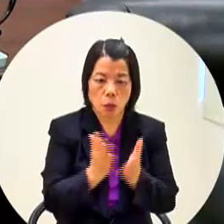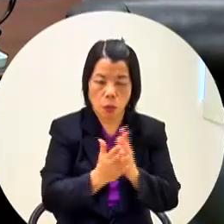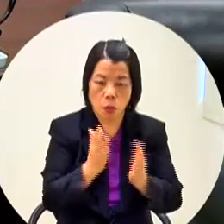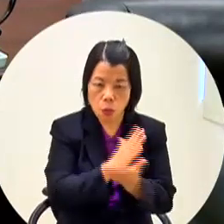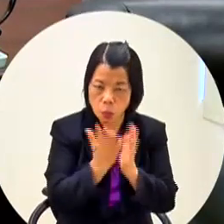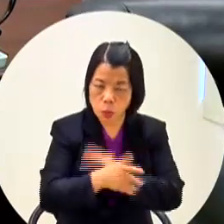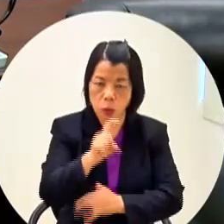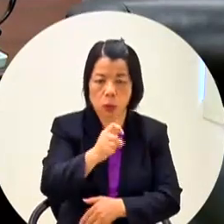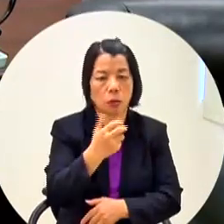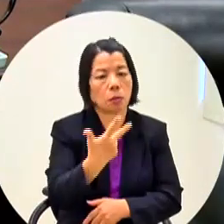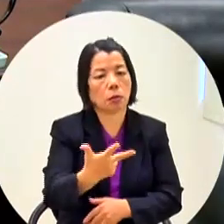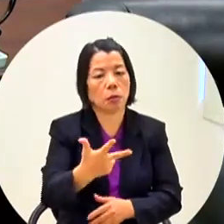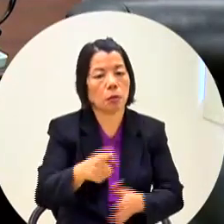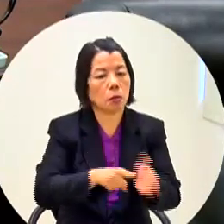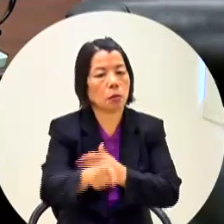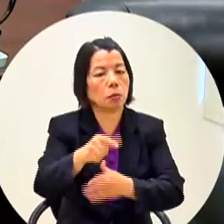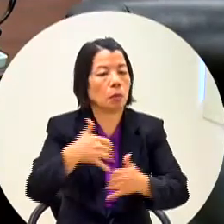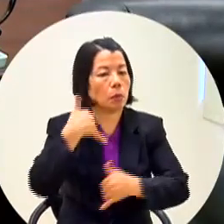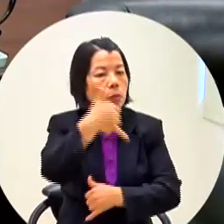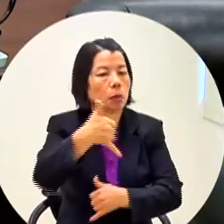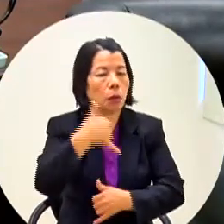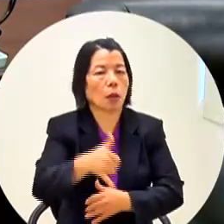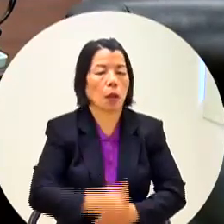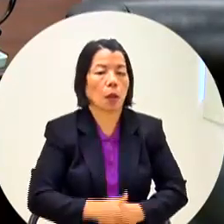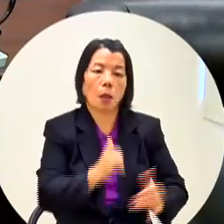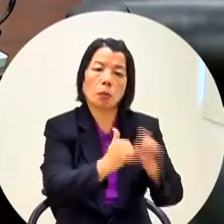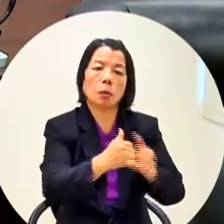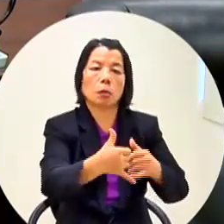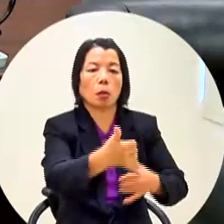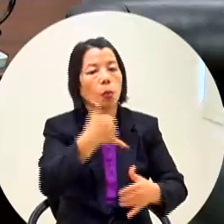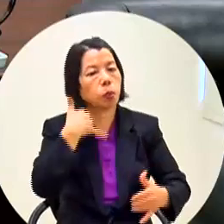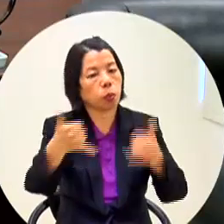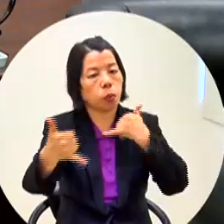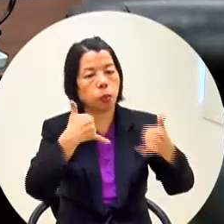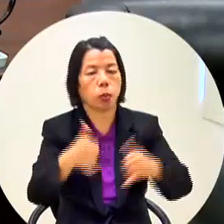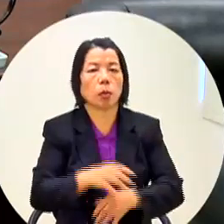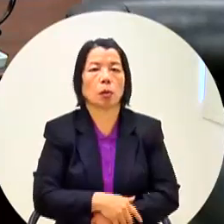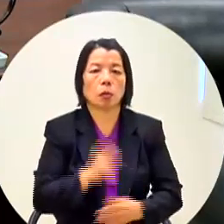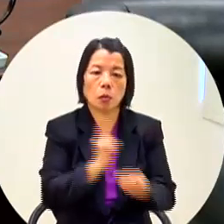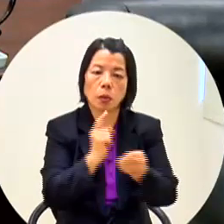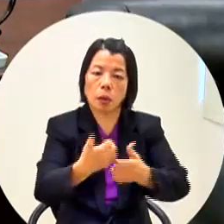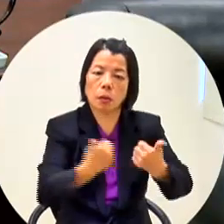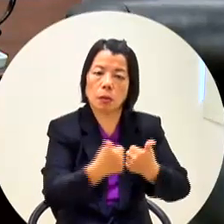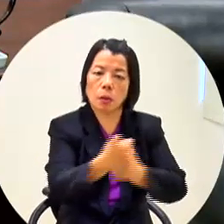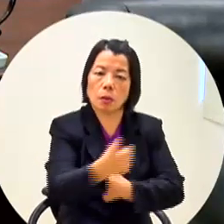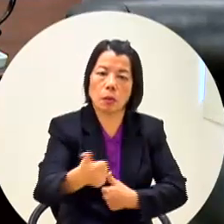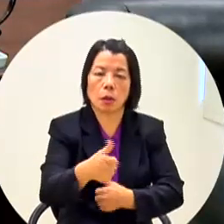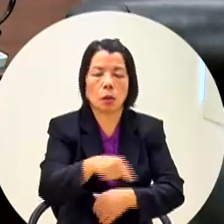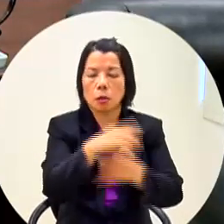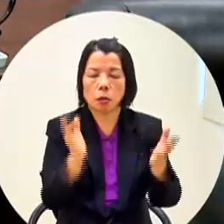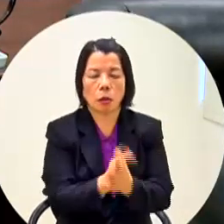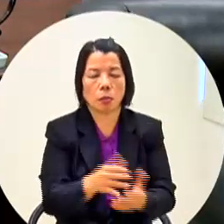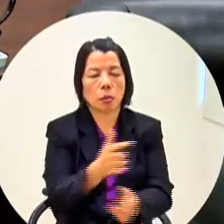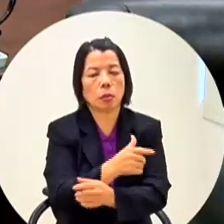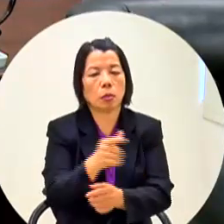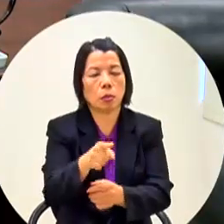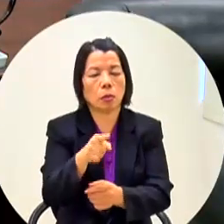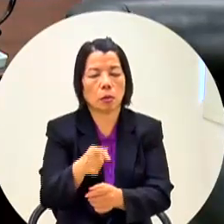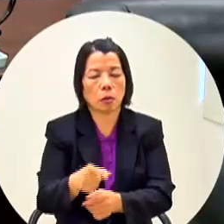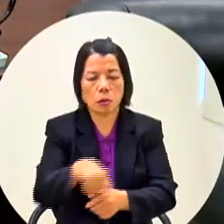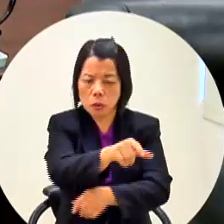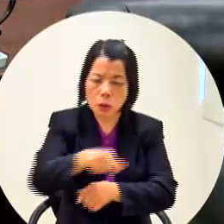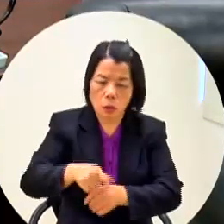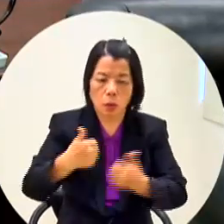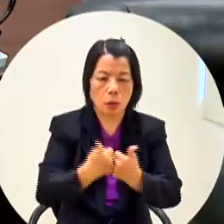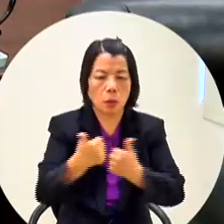专线以上。那民众他们要打进来，每个人都不知道，变成每个议员服务处都成为一个统一的窗口。那我相信这不是一